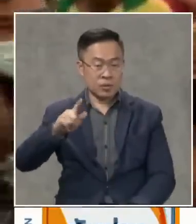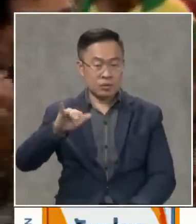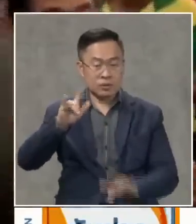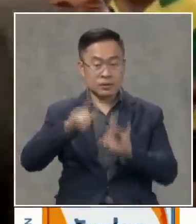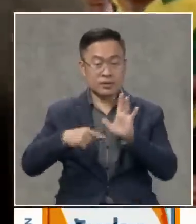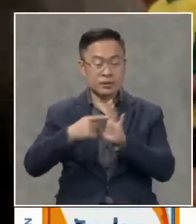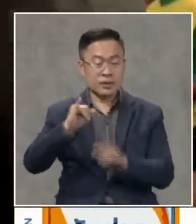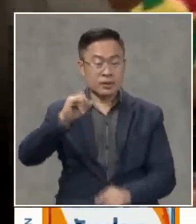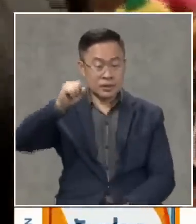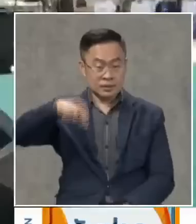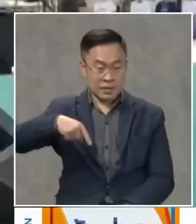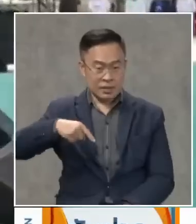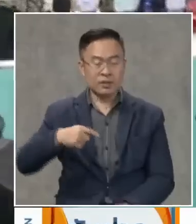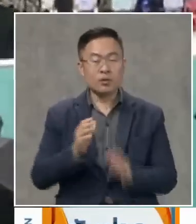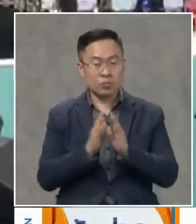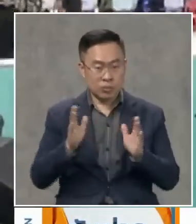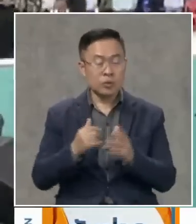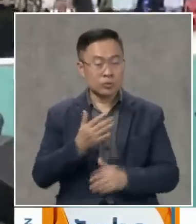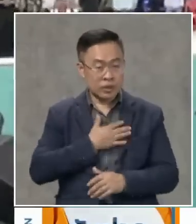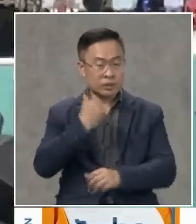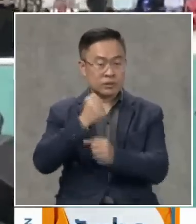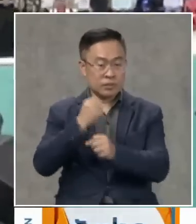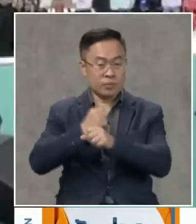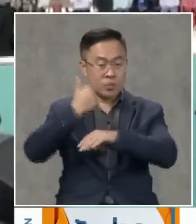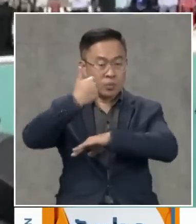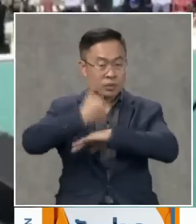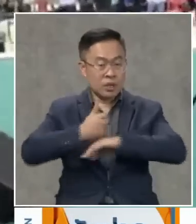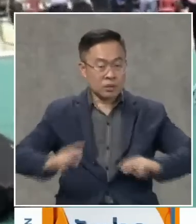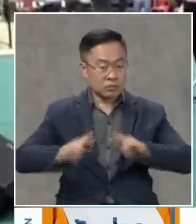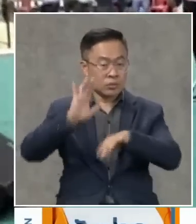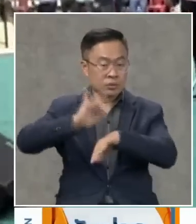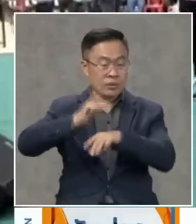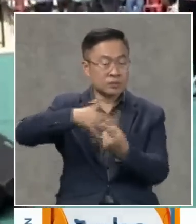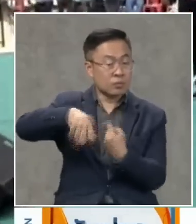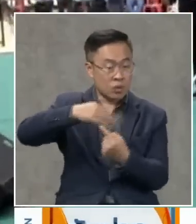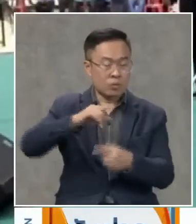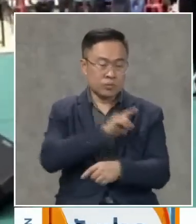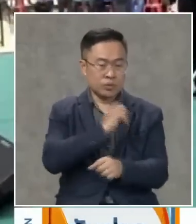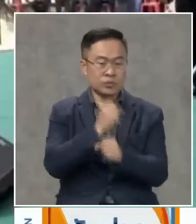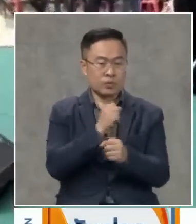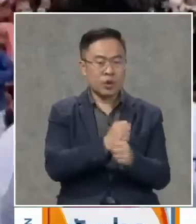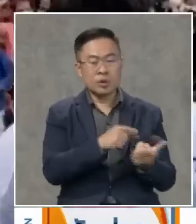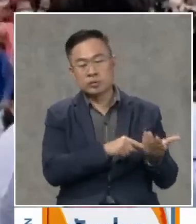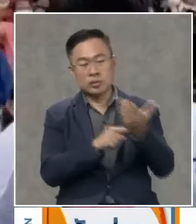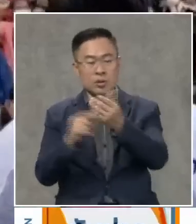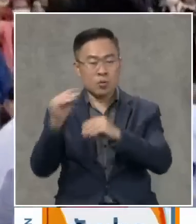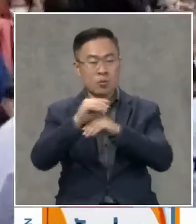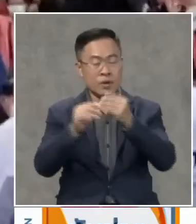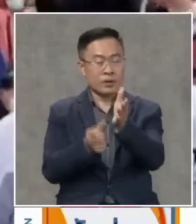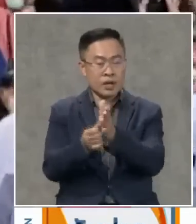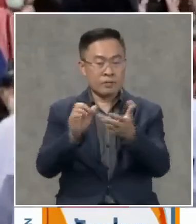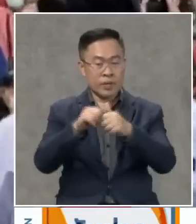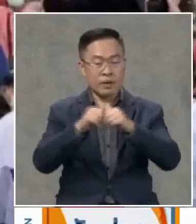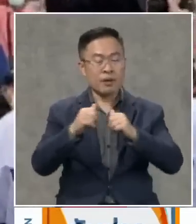า3ปีกว่าที่ผ่านมาในฐานะรัฐมนตรีกระทรวงทรัพยากรธรรมชาติและสิ่งแวดล้อมนำหลายเรื่องหลายโครงการเข้ามาแก้ปัญหานะค